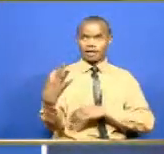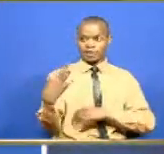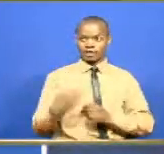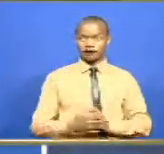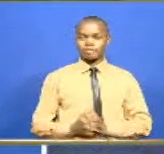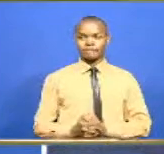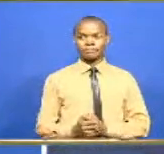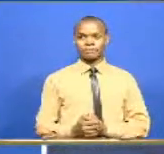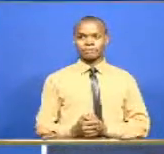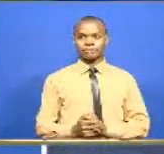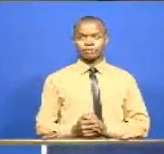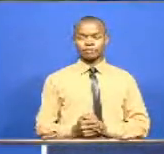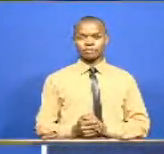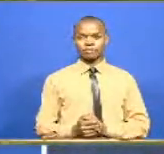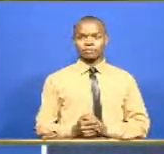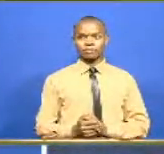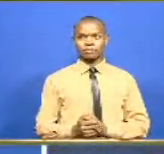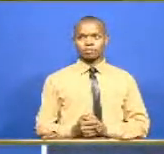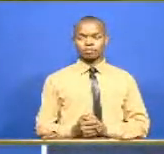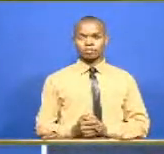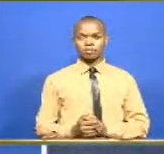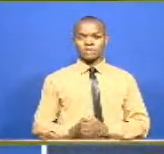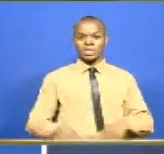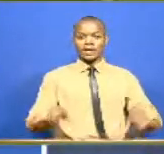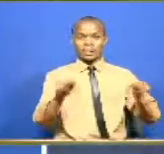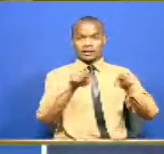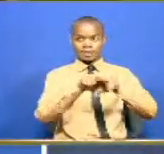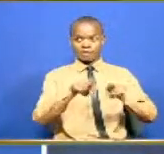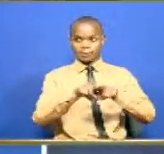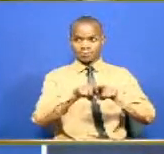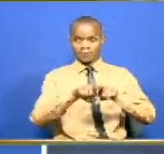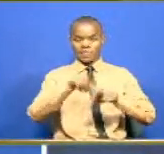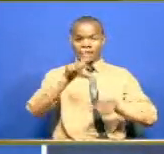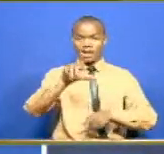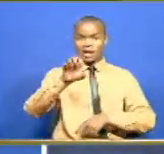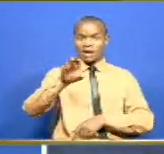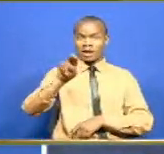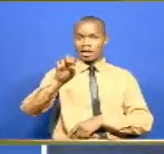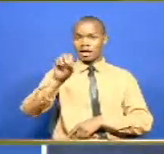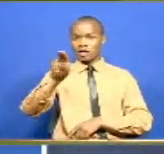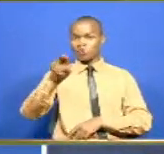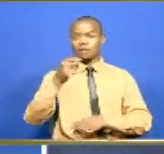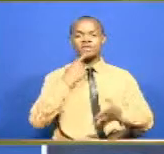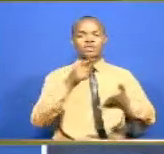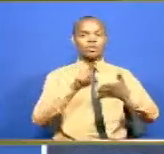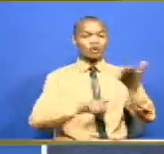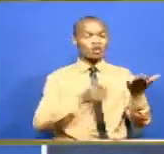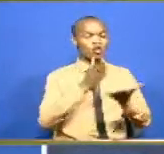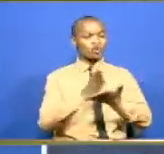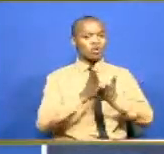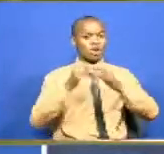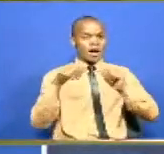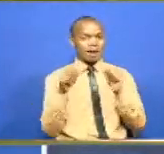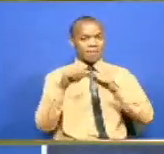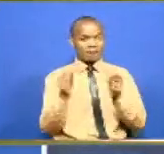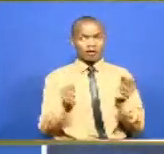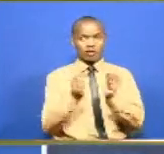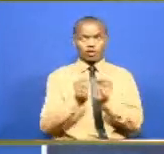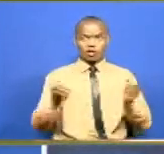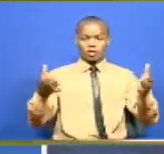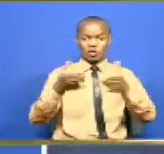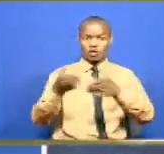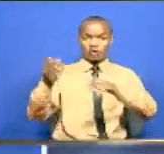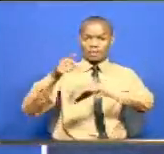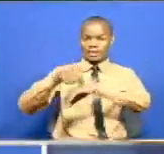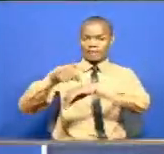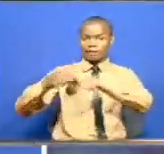What has been won that by Iheanacho. Wakati wa huo ni Lennon amesema aliridhishwa na kikosi chake licha timu yao kushindwa na AC